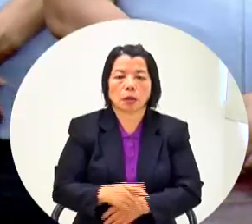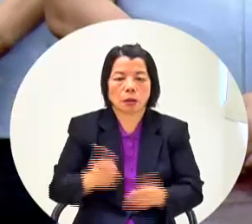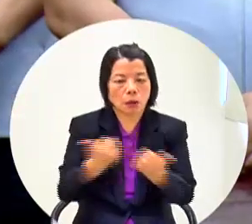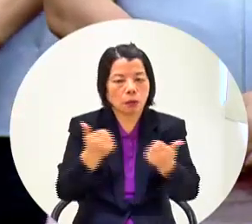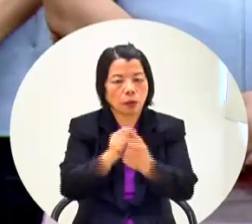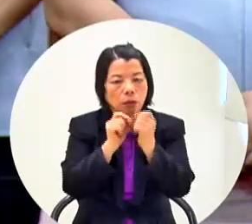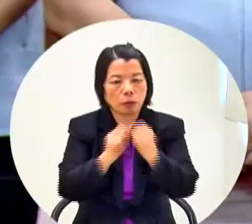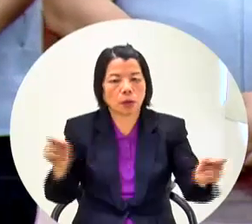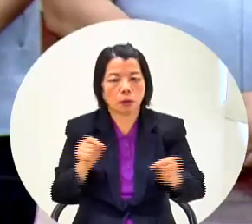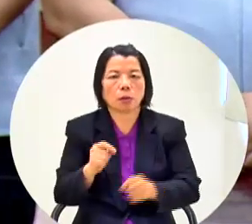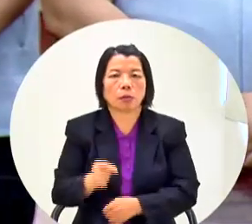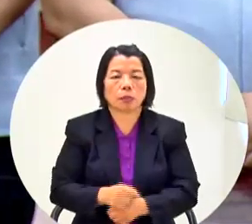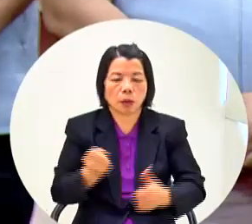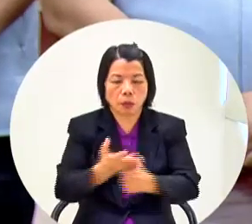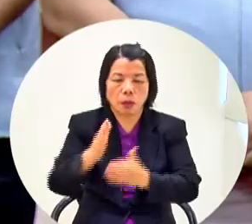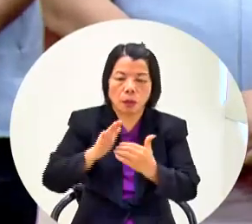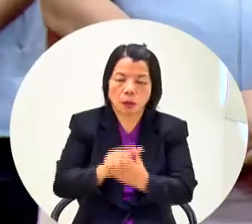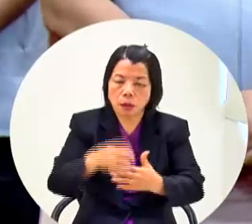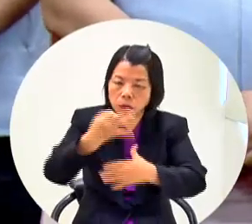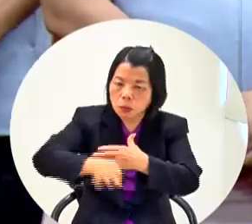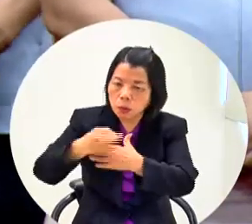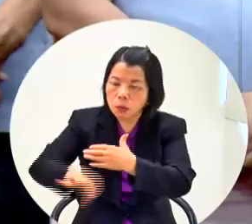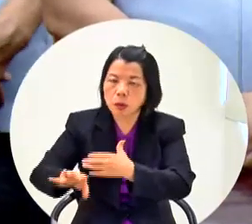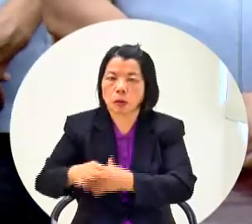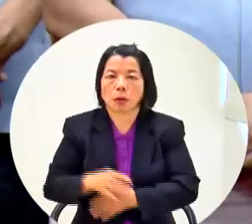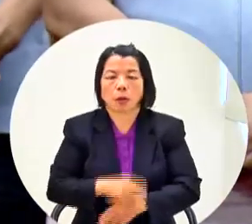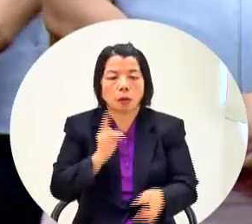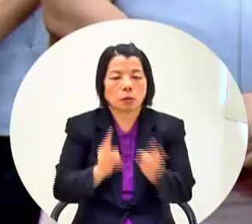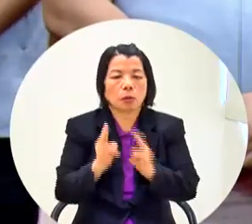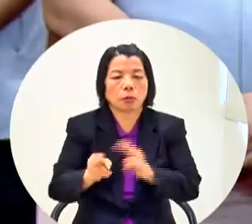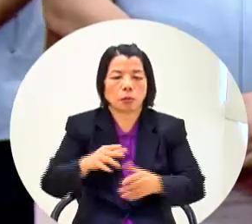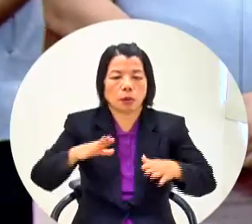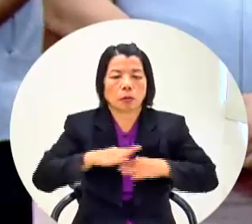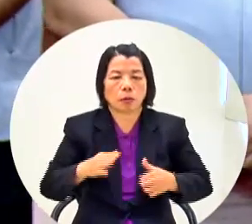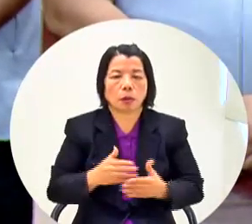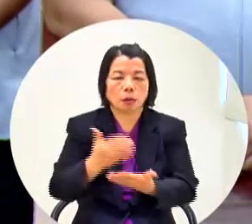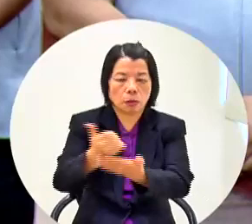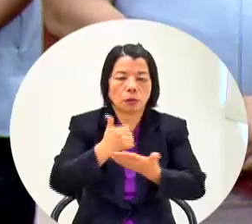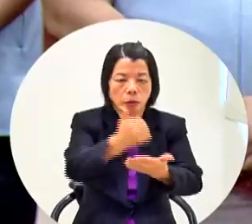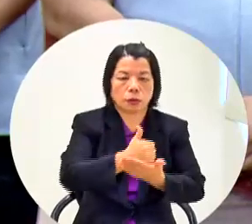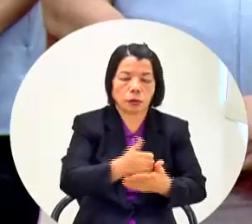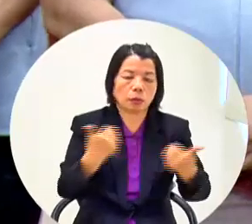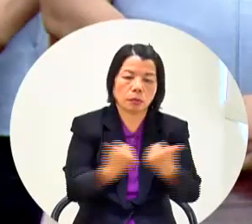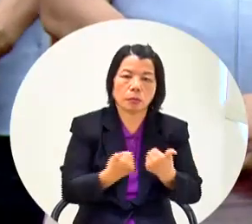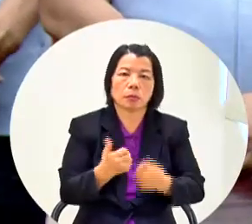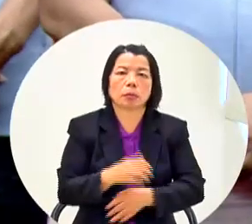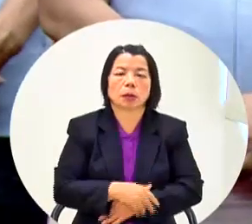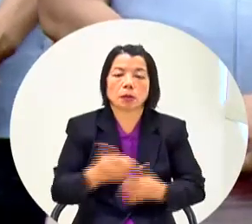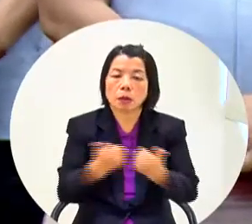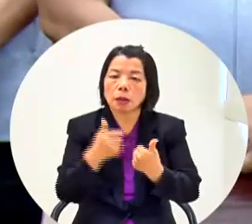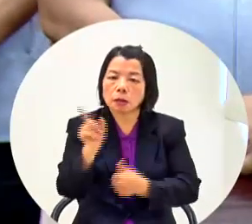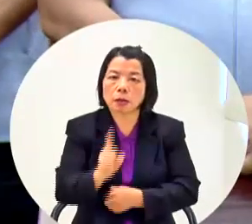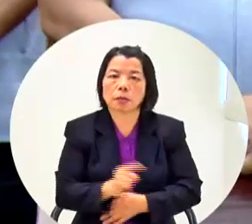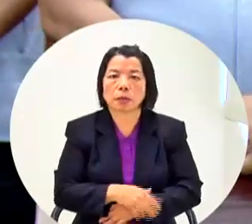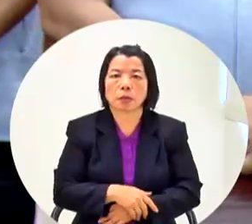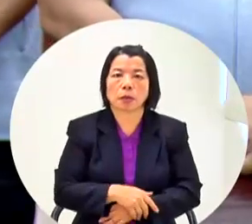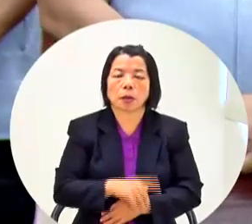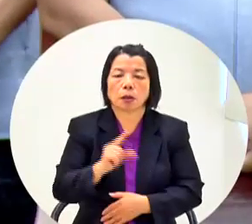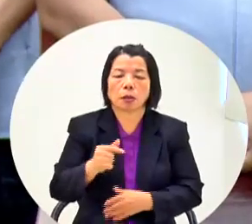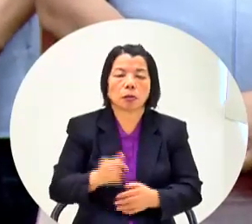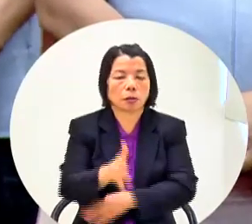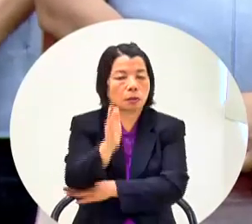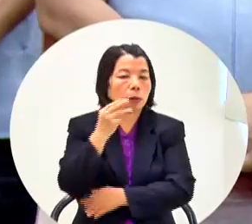有了漏洞，我们的指挥官被抓去，被邀请去开会了。开什么会？又是一个政治事